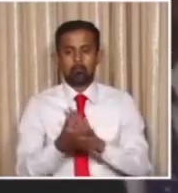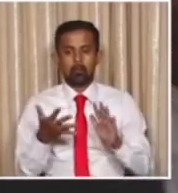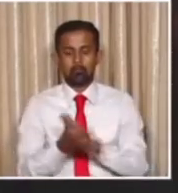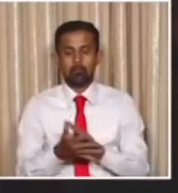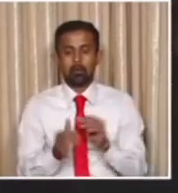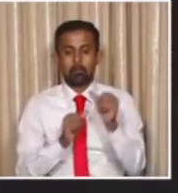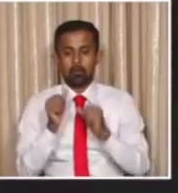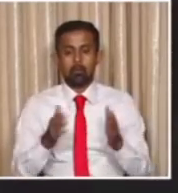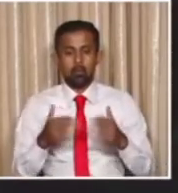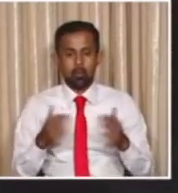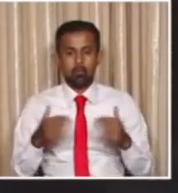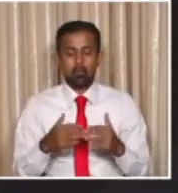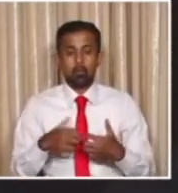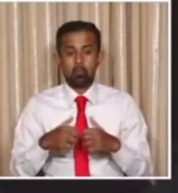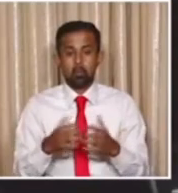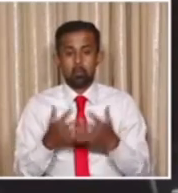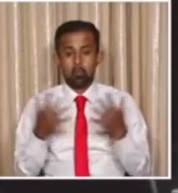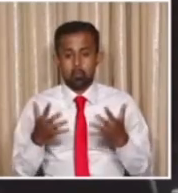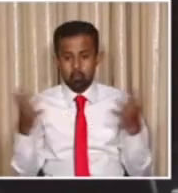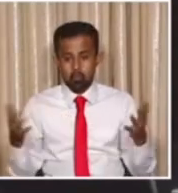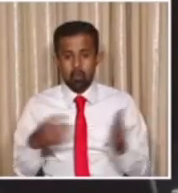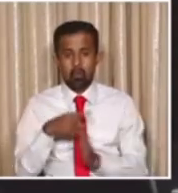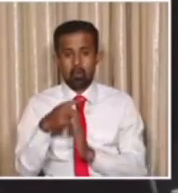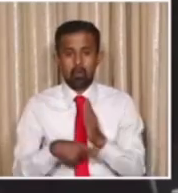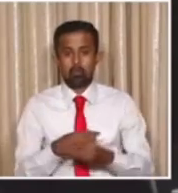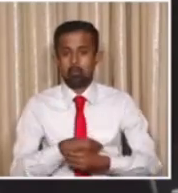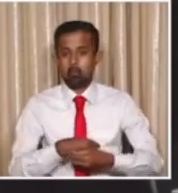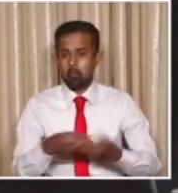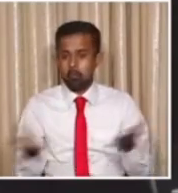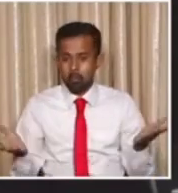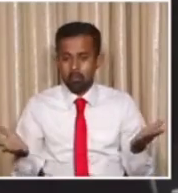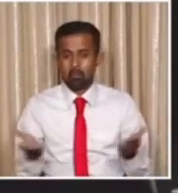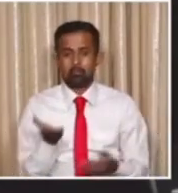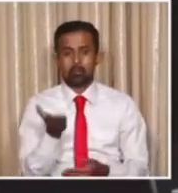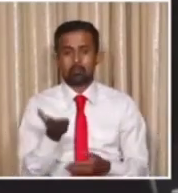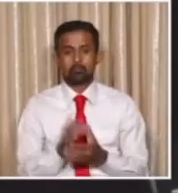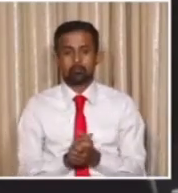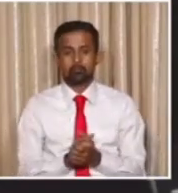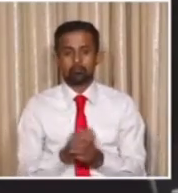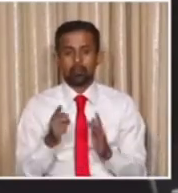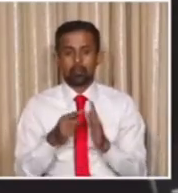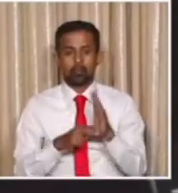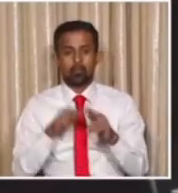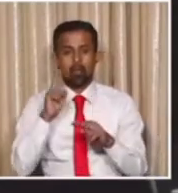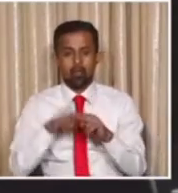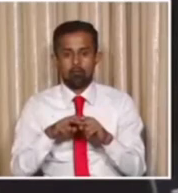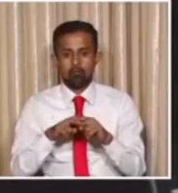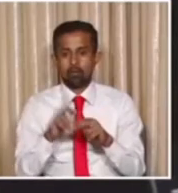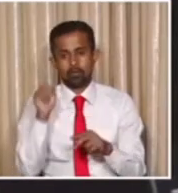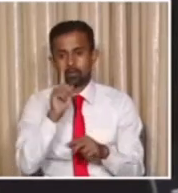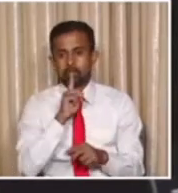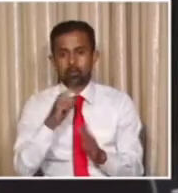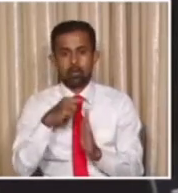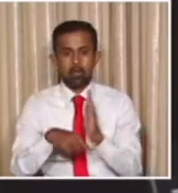දෙමින් තව තවත් මේ අර්බුදයේ උස්සන්න කරලා මේ රට අපට අහිමි කිරීමේ පැත්තටයි මේ අරගෙන යන්නේ මුල්‍ය අරමුදල දැන් මුලින් කිව්වා